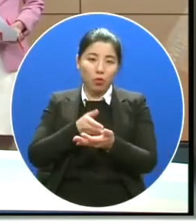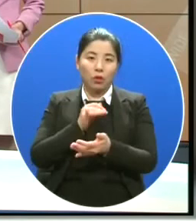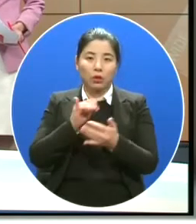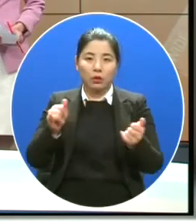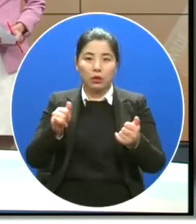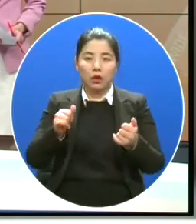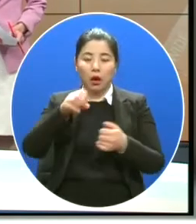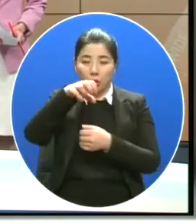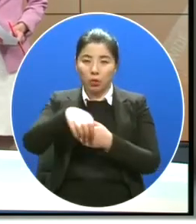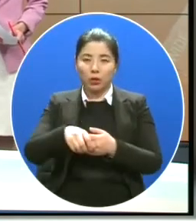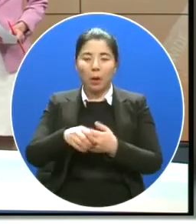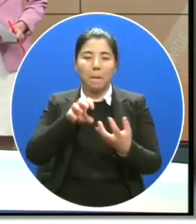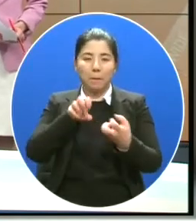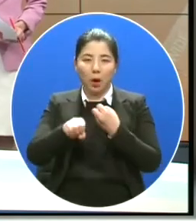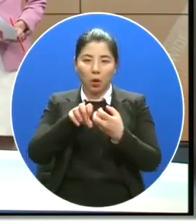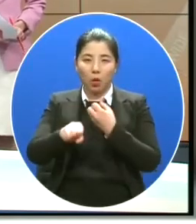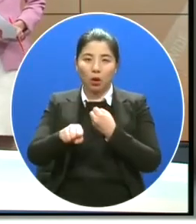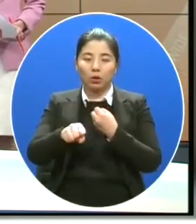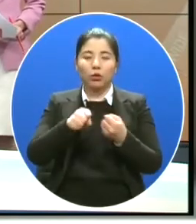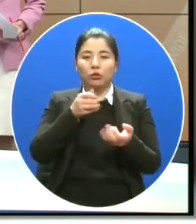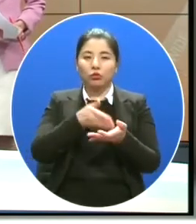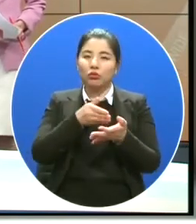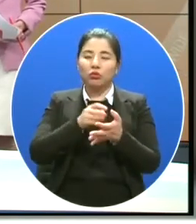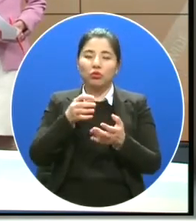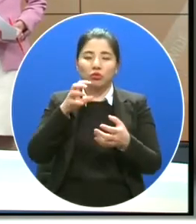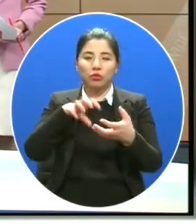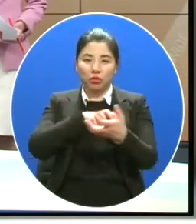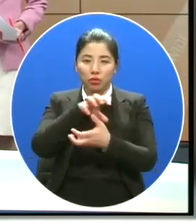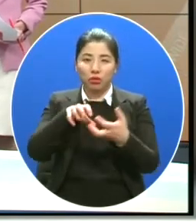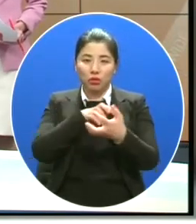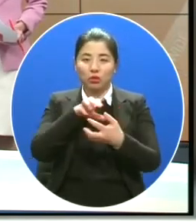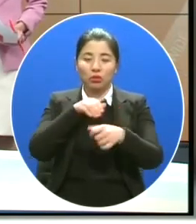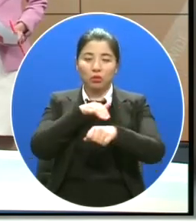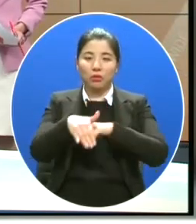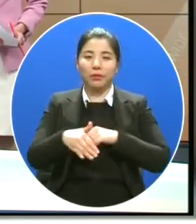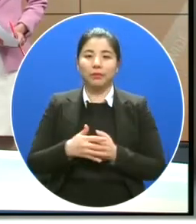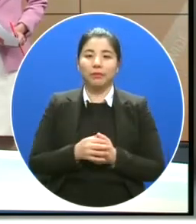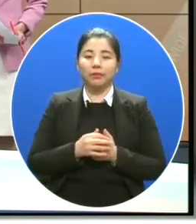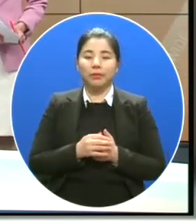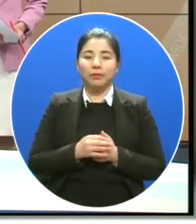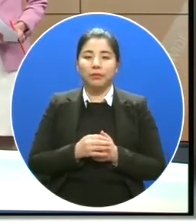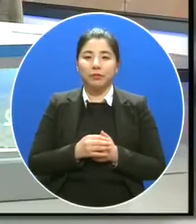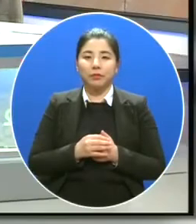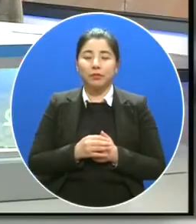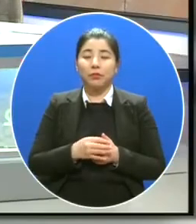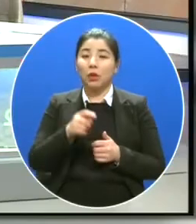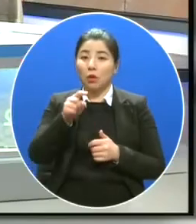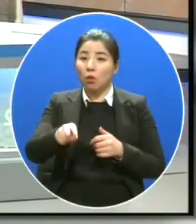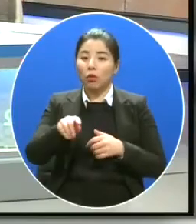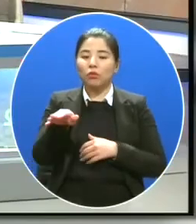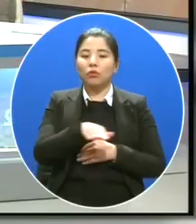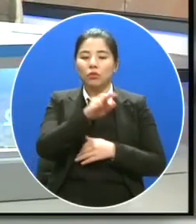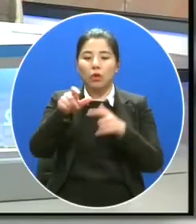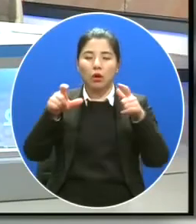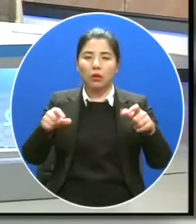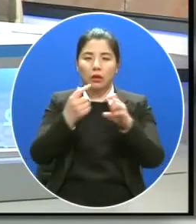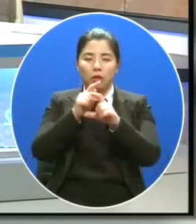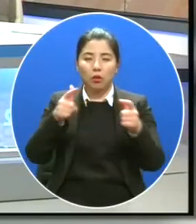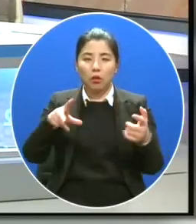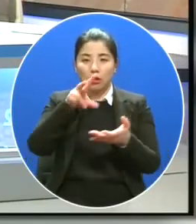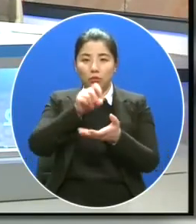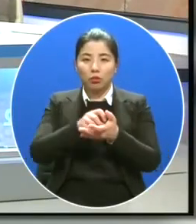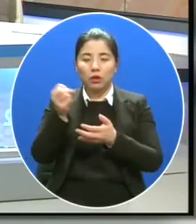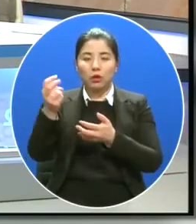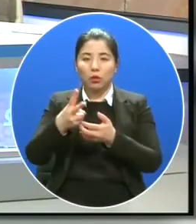진행자가 스튜디오에서 생방송으로 뉴스를 섞어가면서 진행하는 형식을 띠고 있는데 여기에다 우리 지역의